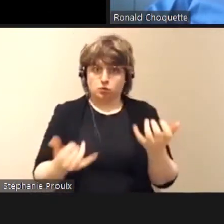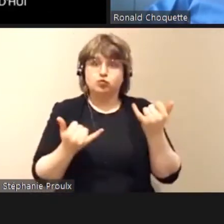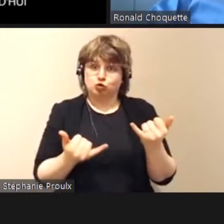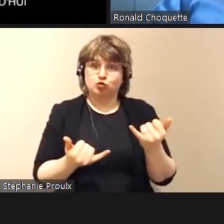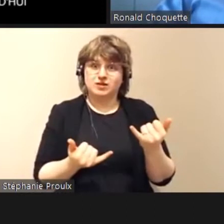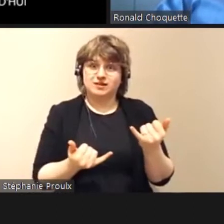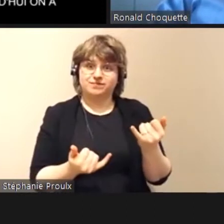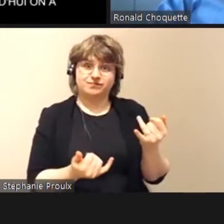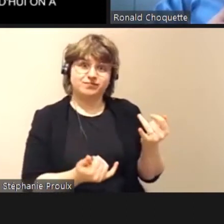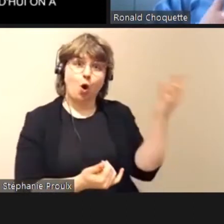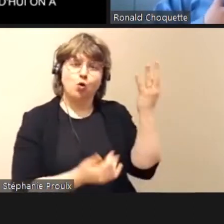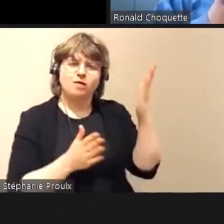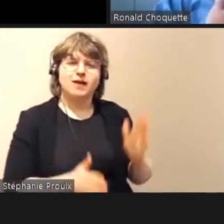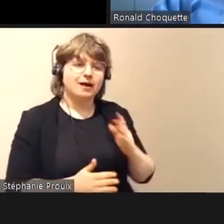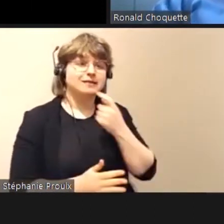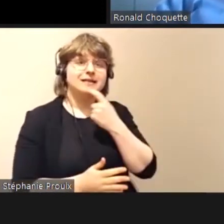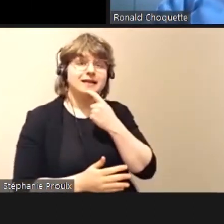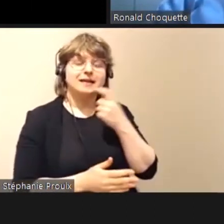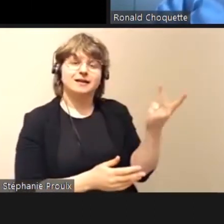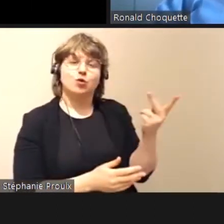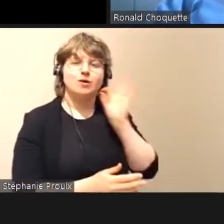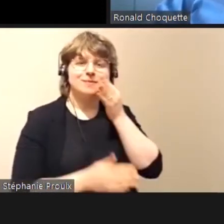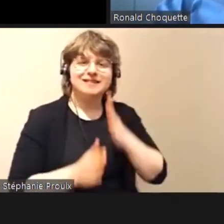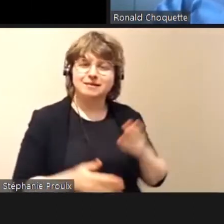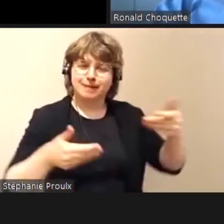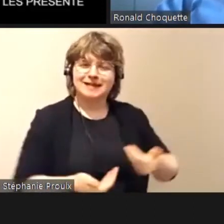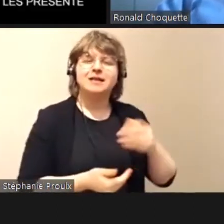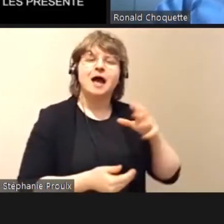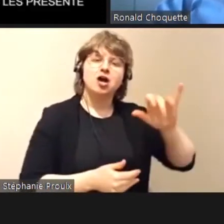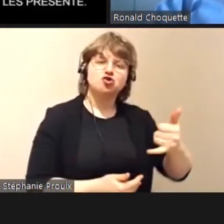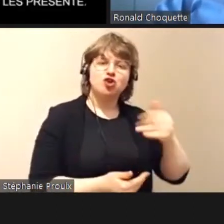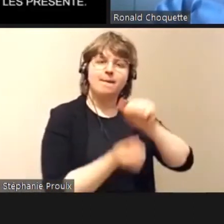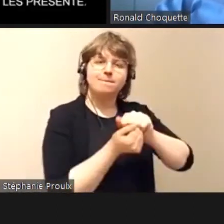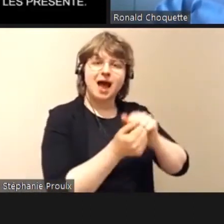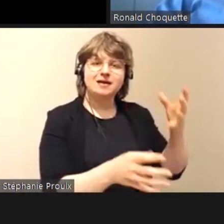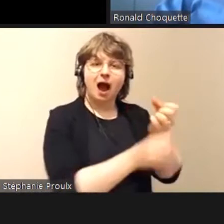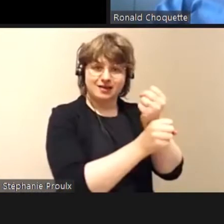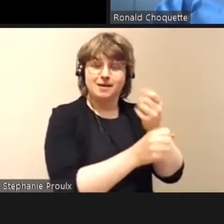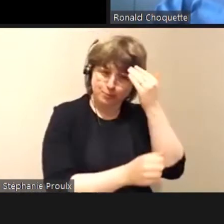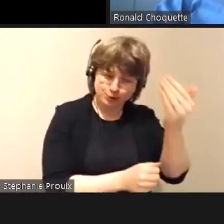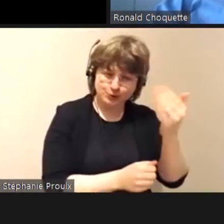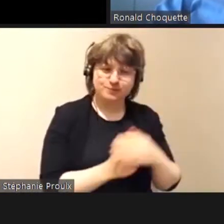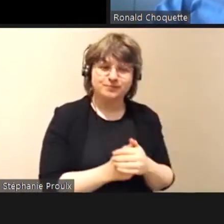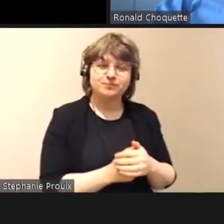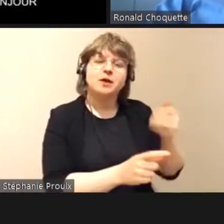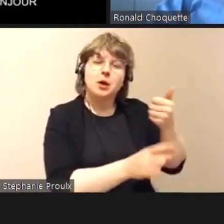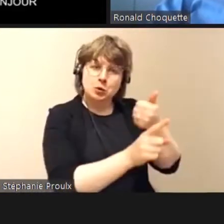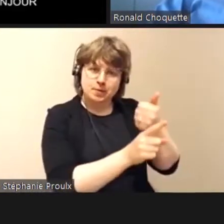nous 2 spécialistes. Je vous les présente. Donc, M. Jean-Pierre Gagné, bonjour, qui